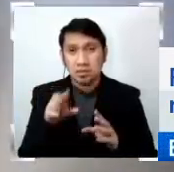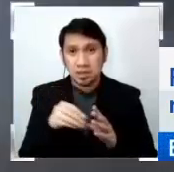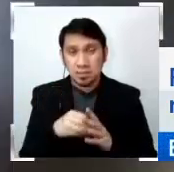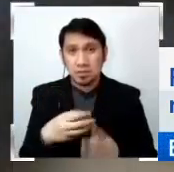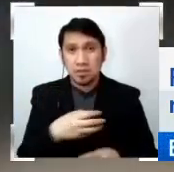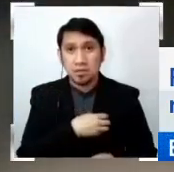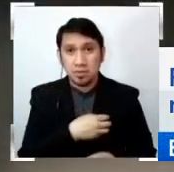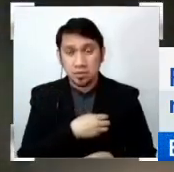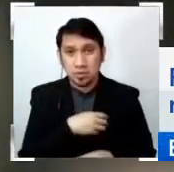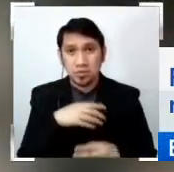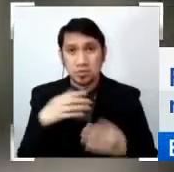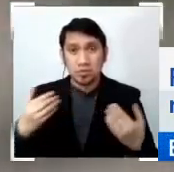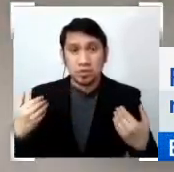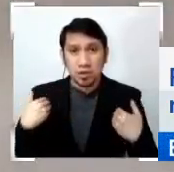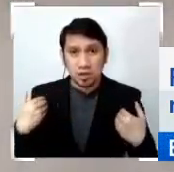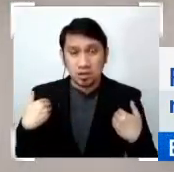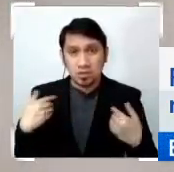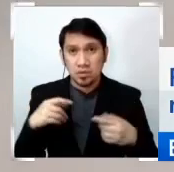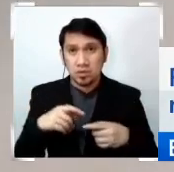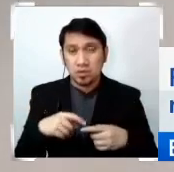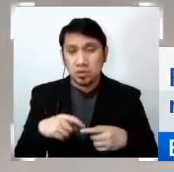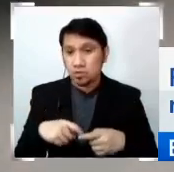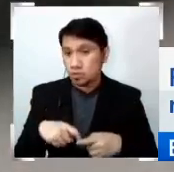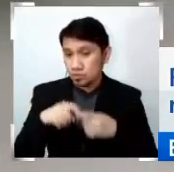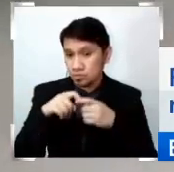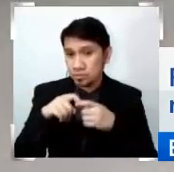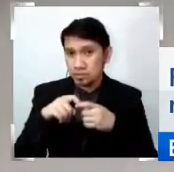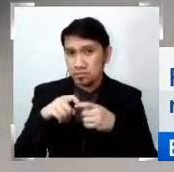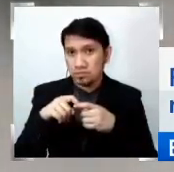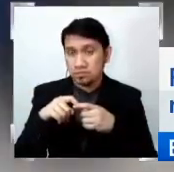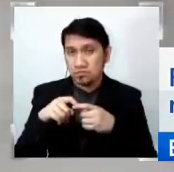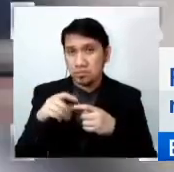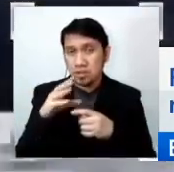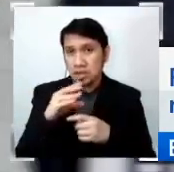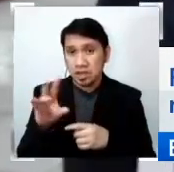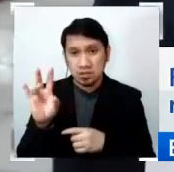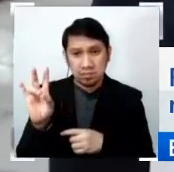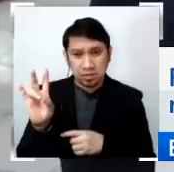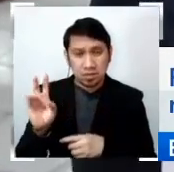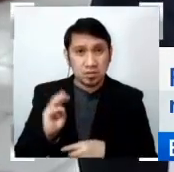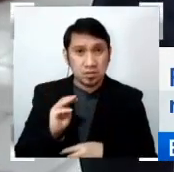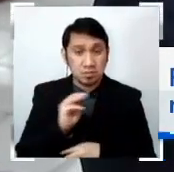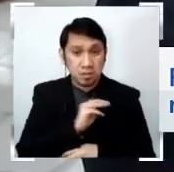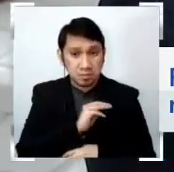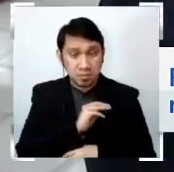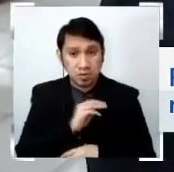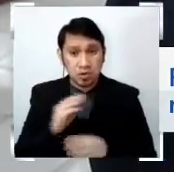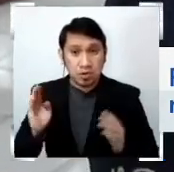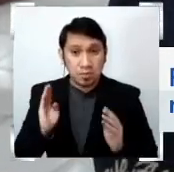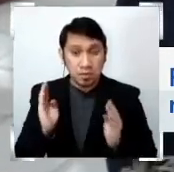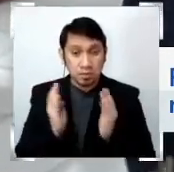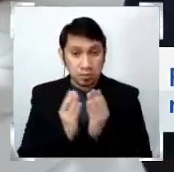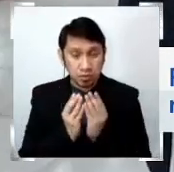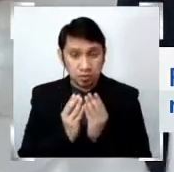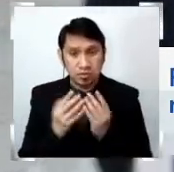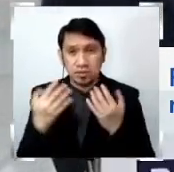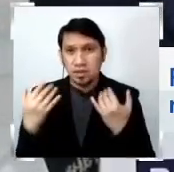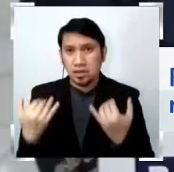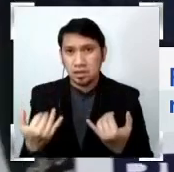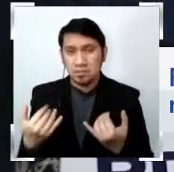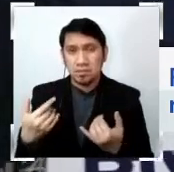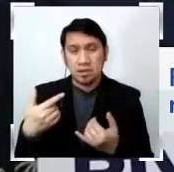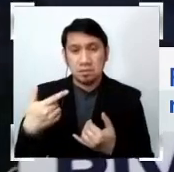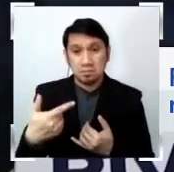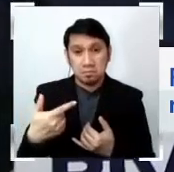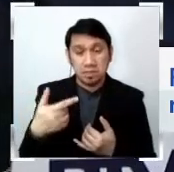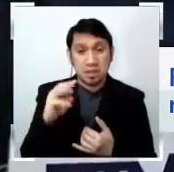ihain ang suspension order kay Licoben at pito sa mga miyembro ng board. At mauupo bilang bagong GM ng kooperatiba